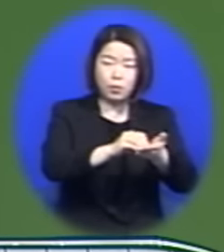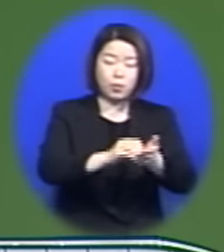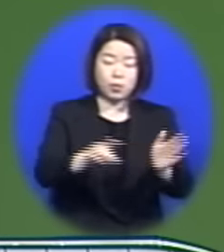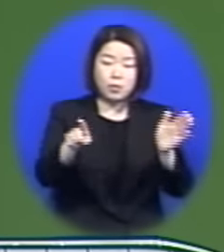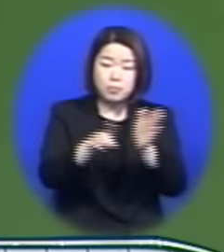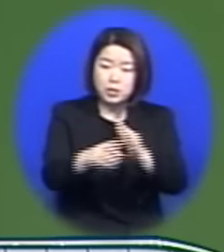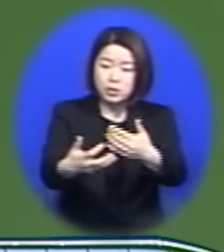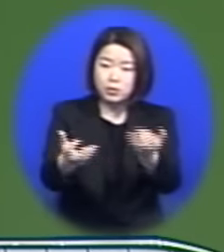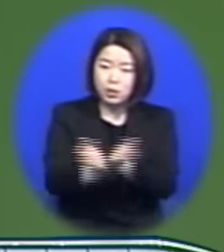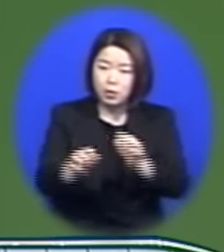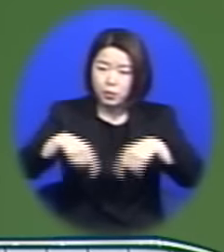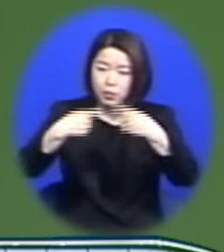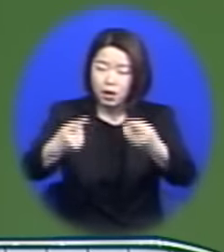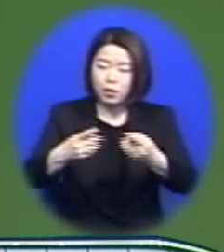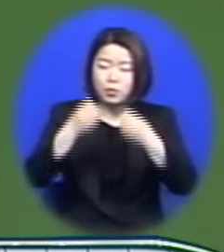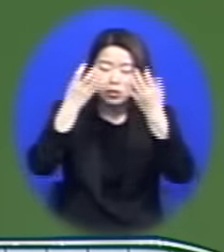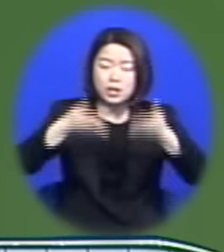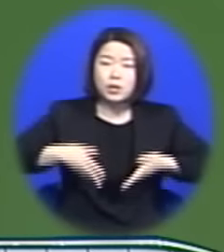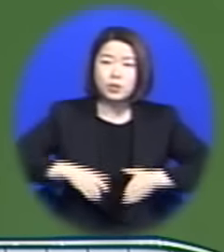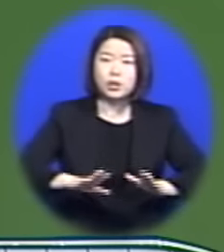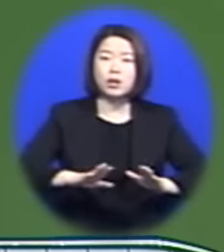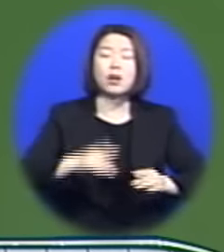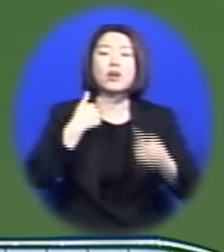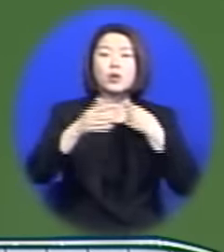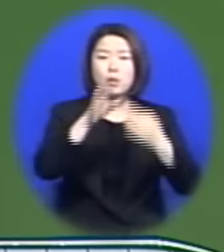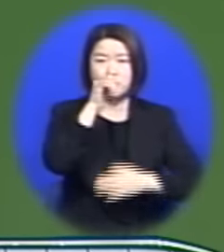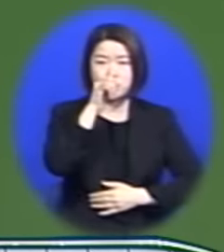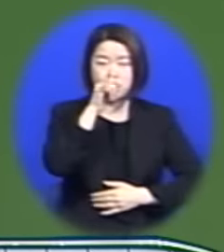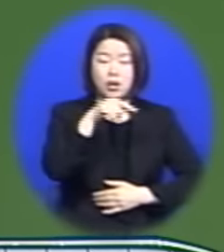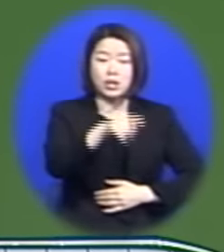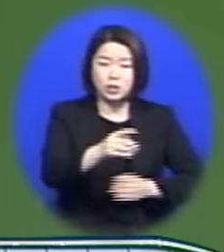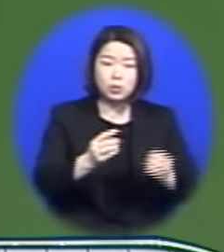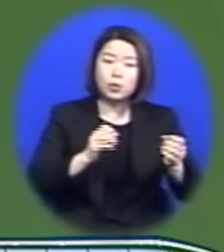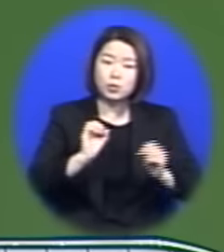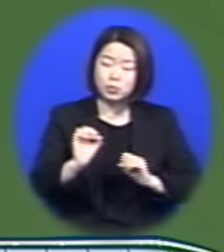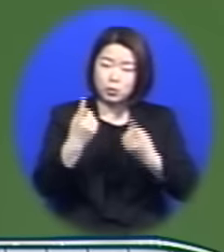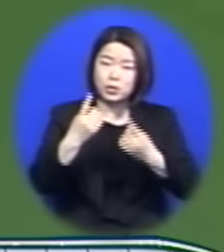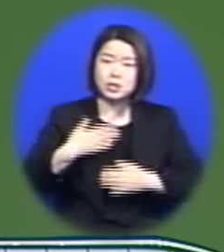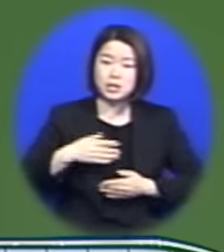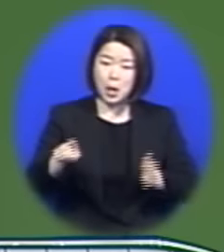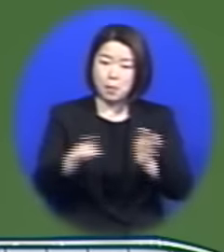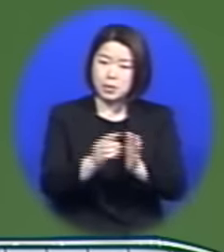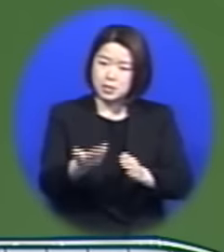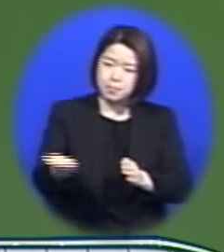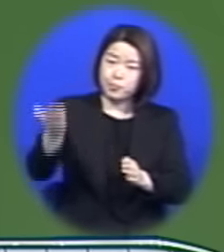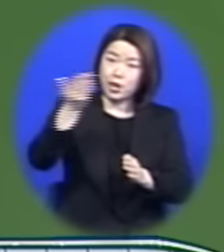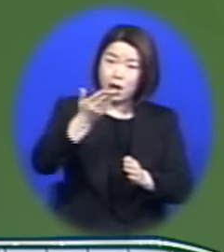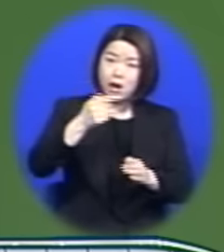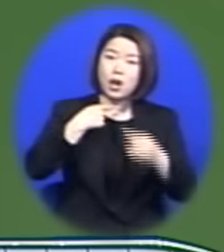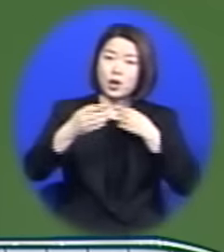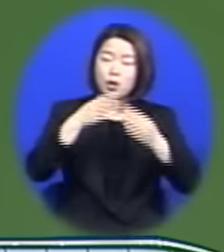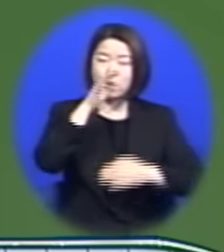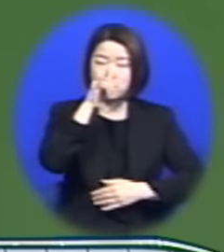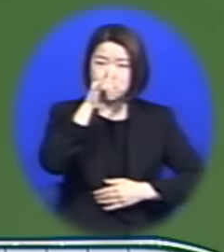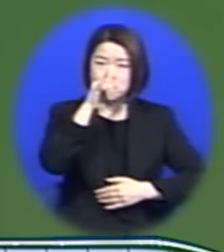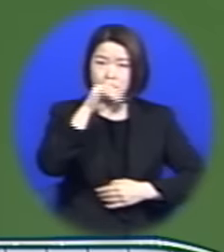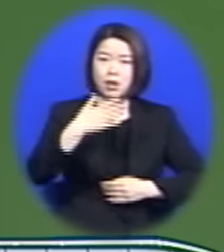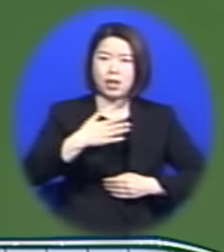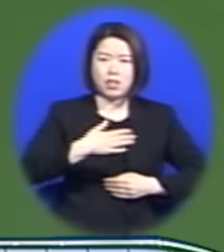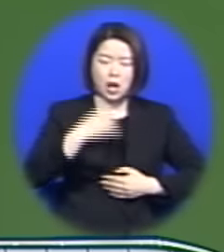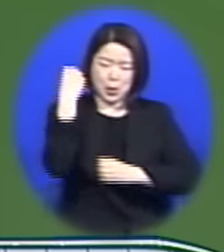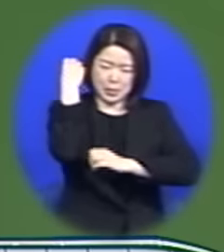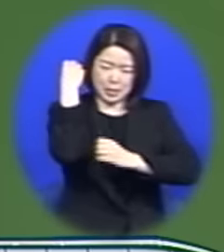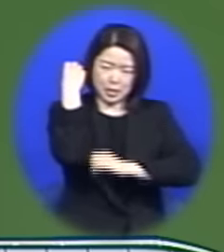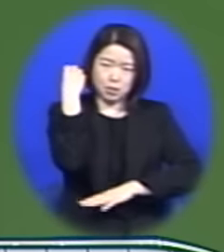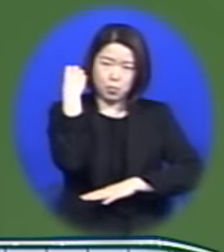경험했다 거듭날 때 내 믿음이 한 단계 올라가는 느낌을 받았다 신앙이 깊어진 나는 근본주의 성경